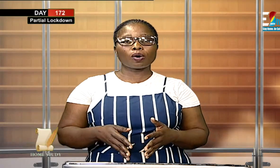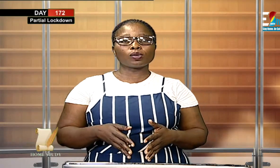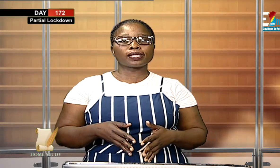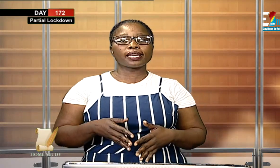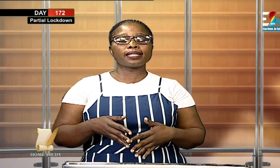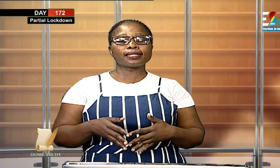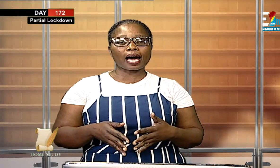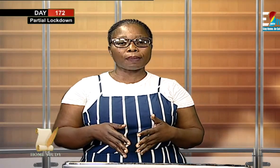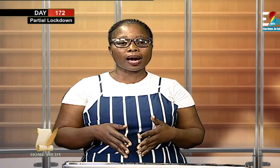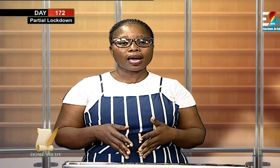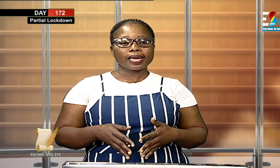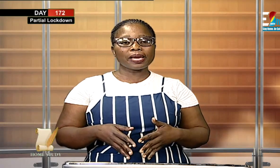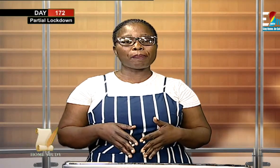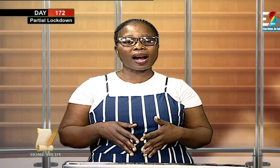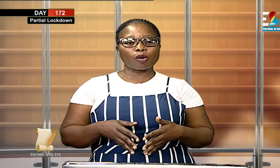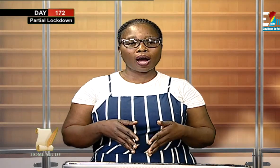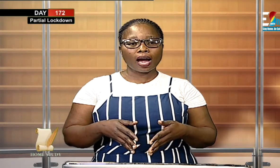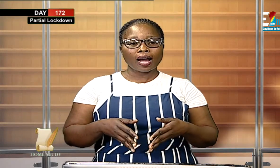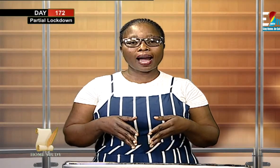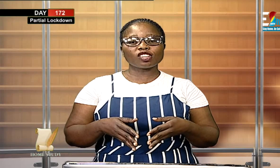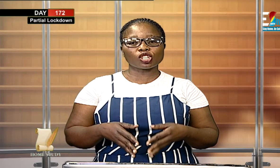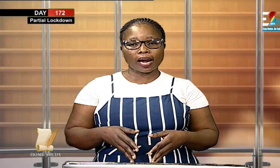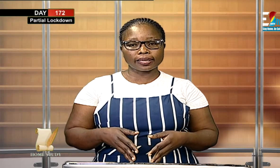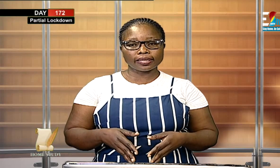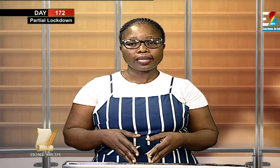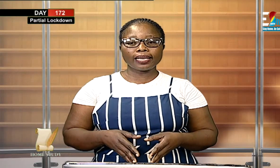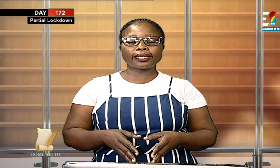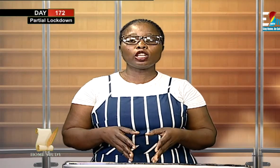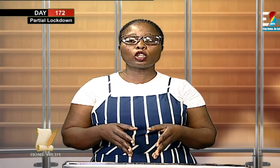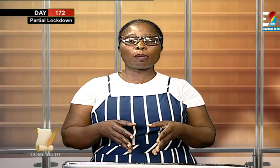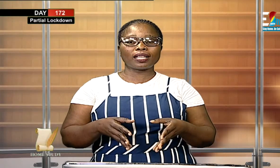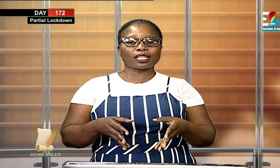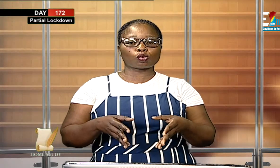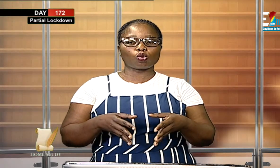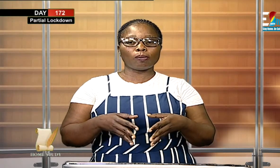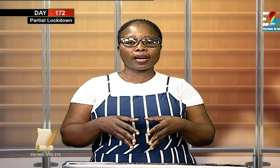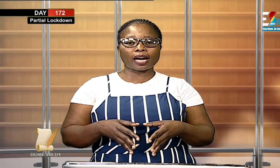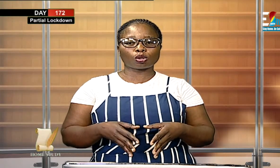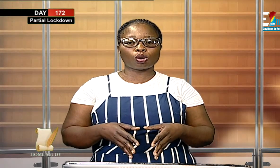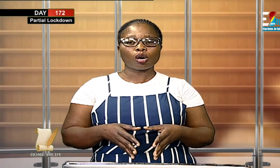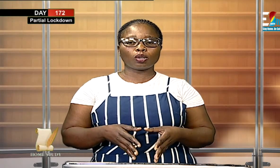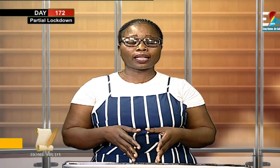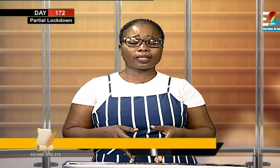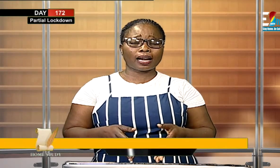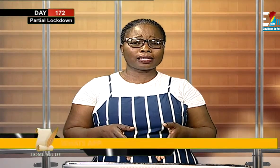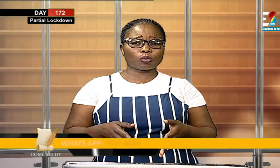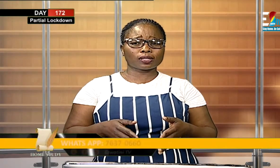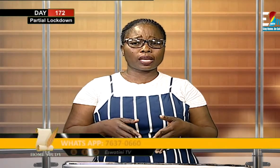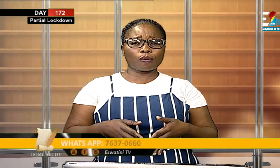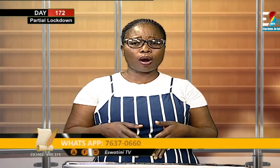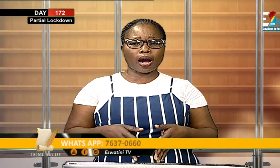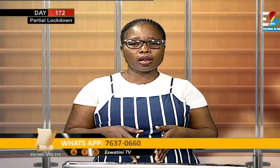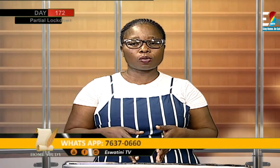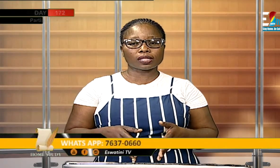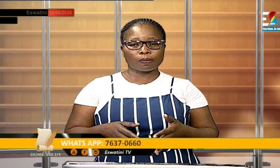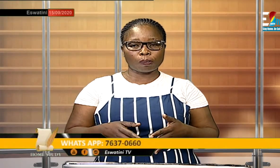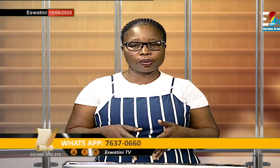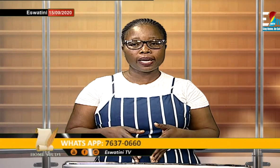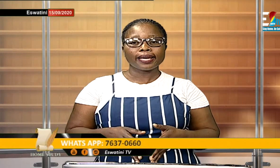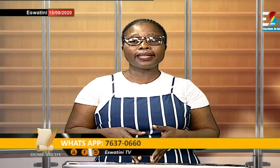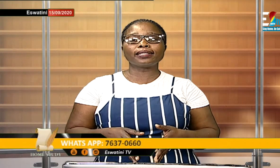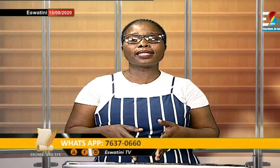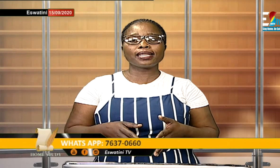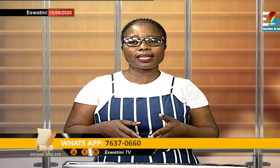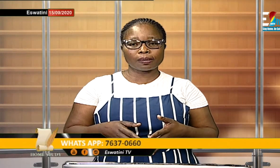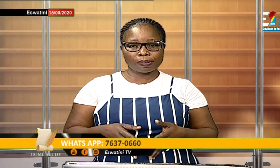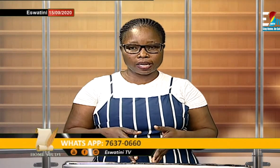sijula kwekuthi indzaba ibhalwa kanjani letinhlobo lesesikhulume ngato lotati ikhanza kusicephu A na kusicephu